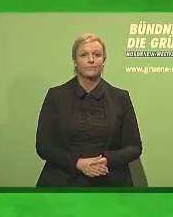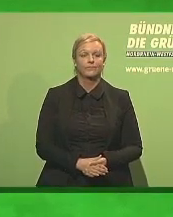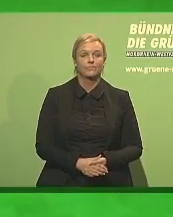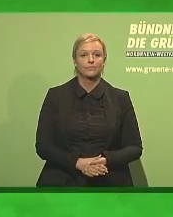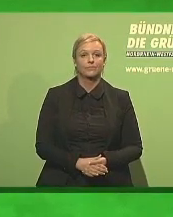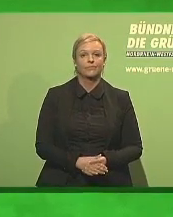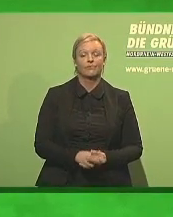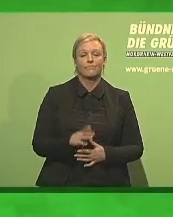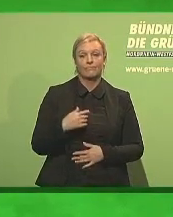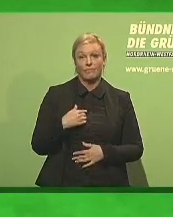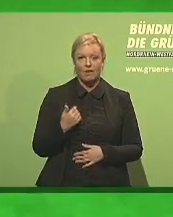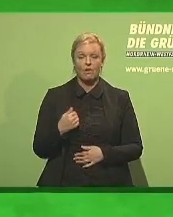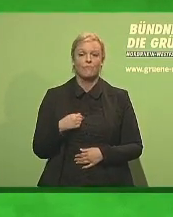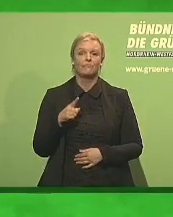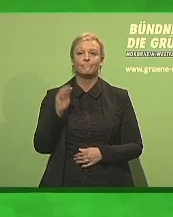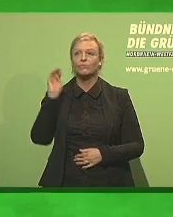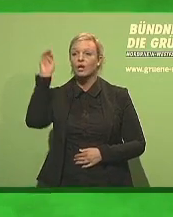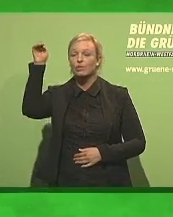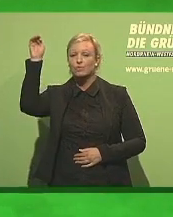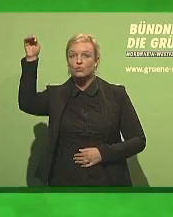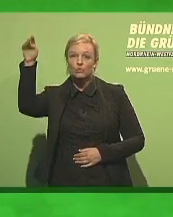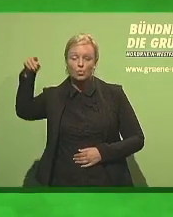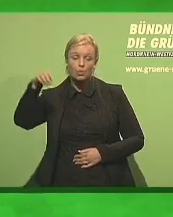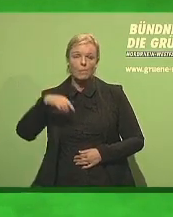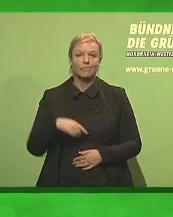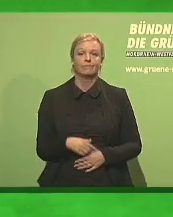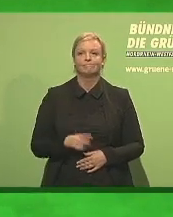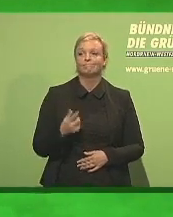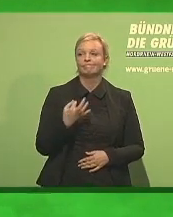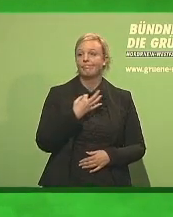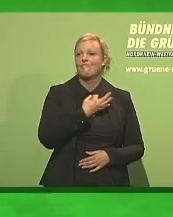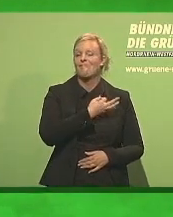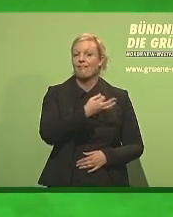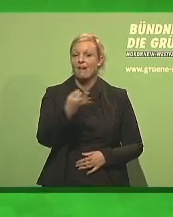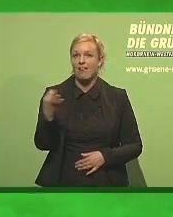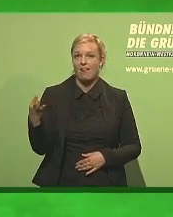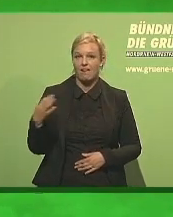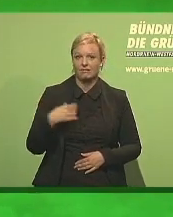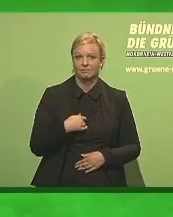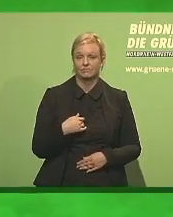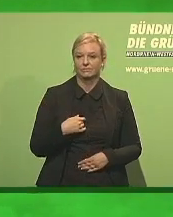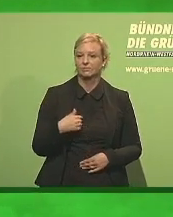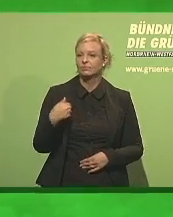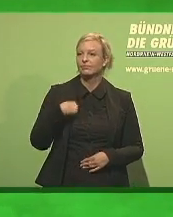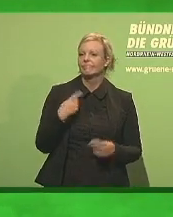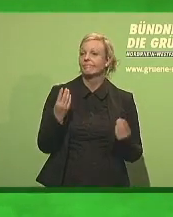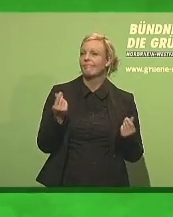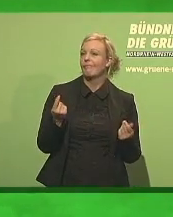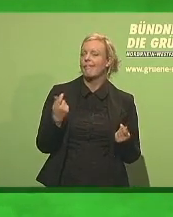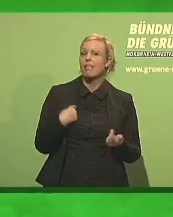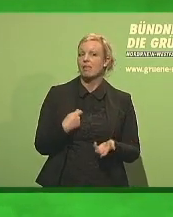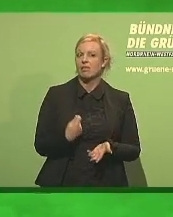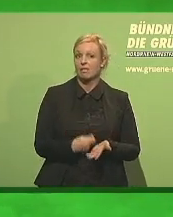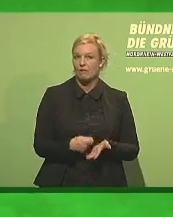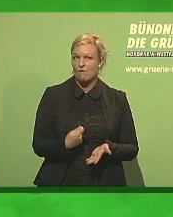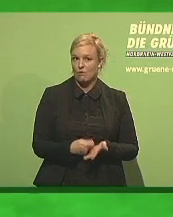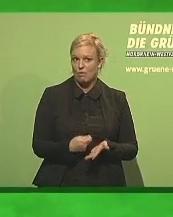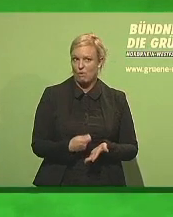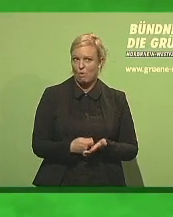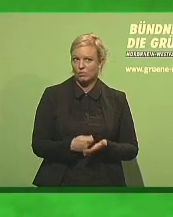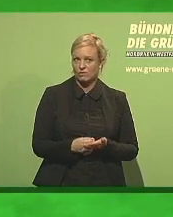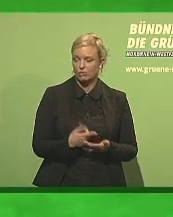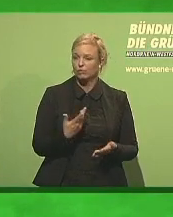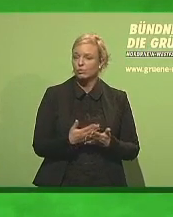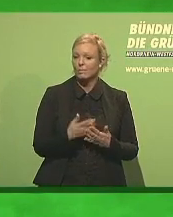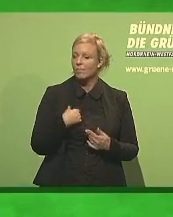Und ich sage euch, wir müssen in Zukunft verstärkt die Frage stellen, was würde es uns kosten, wenn wir nicht auf die Energiewende, wenn wir